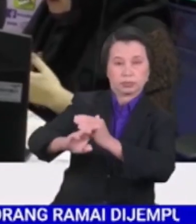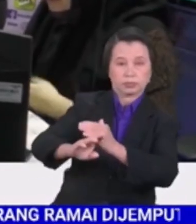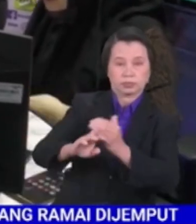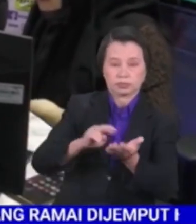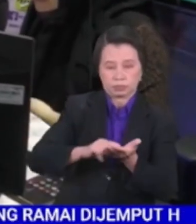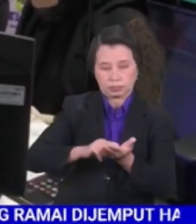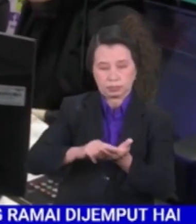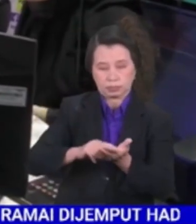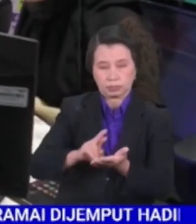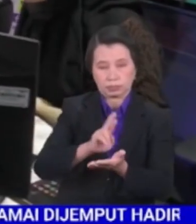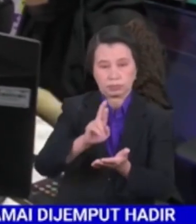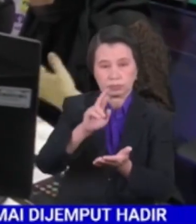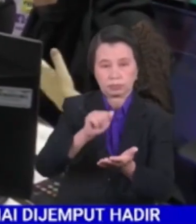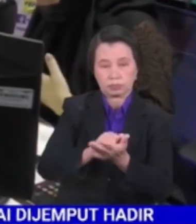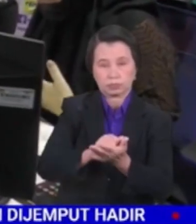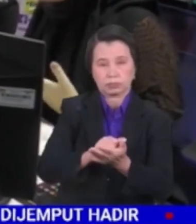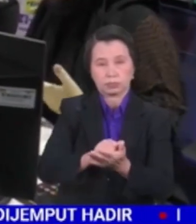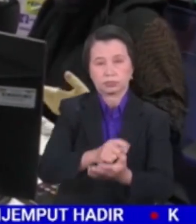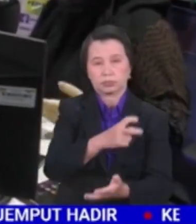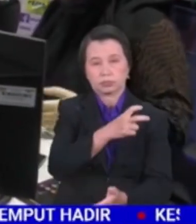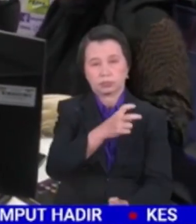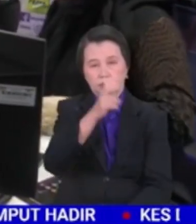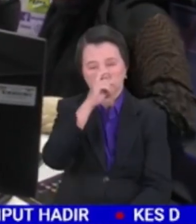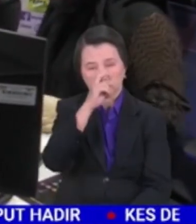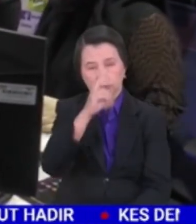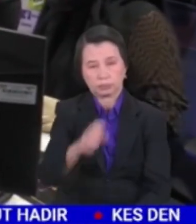rawatan perbuatan dan penguat